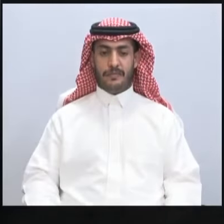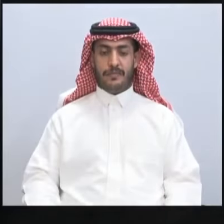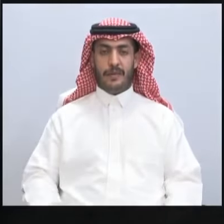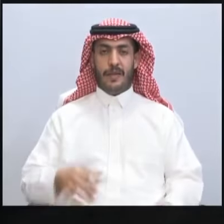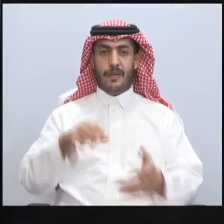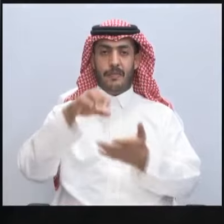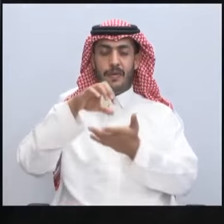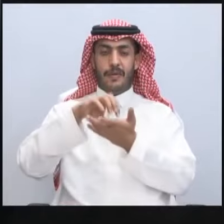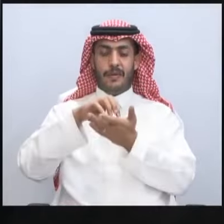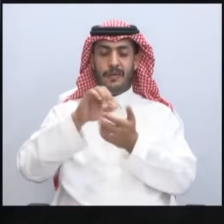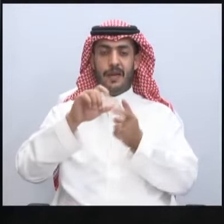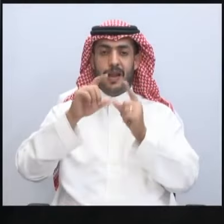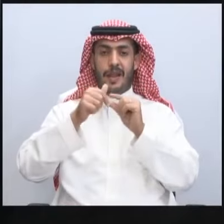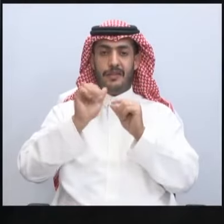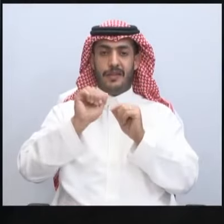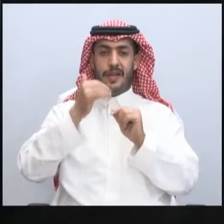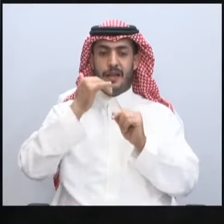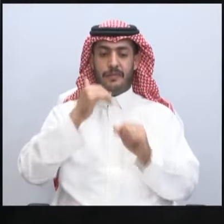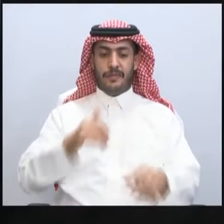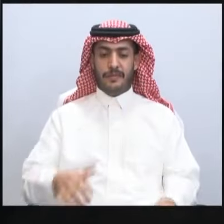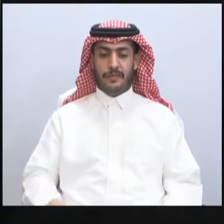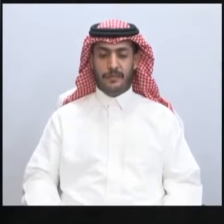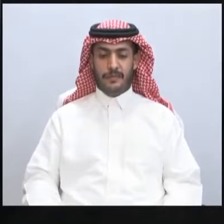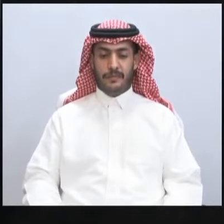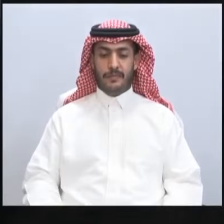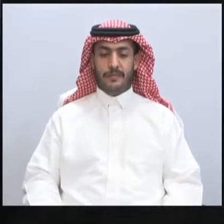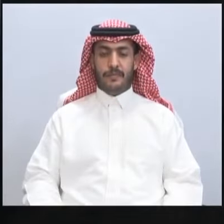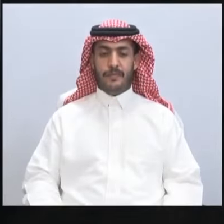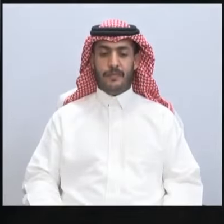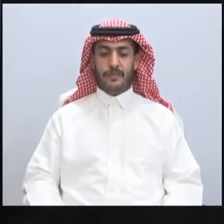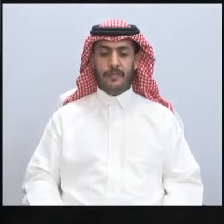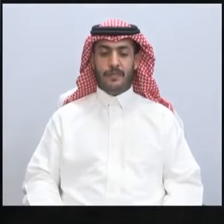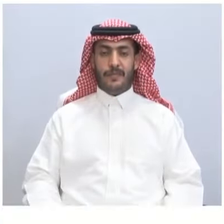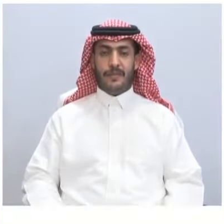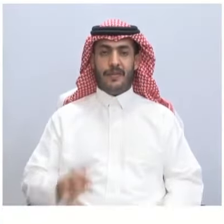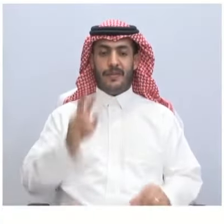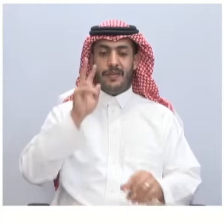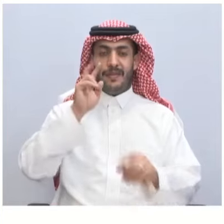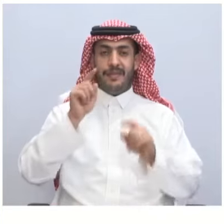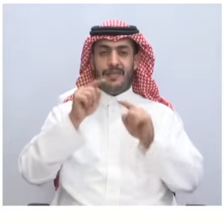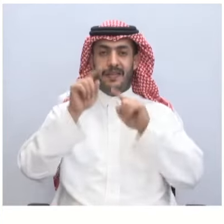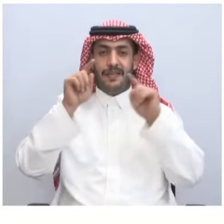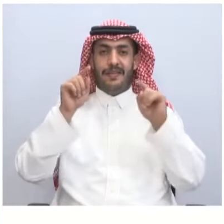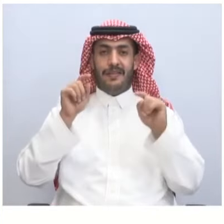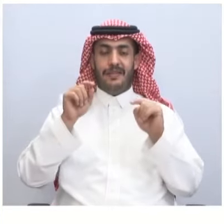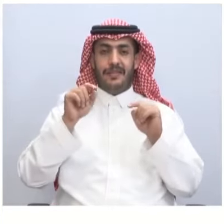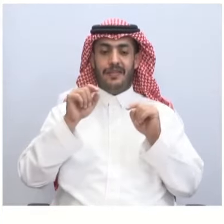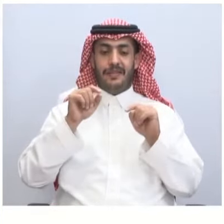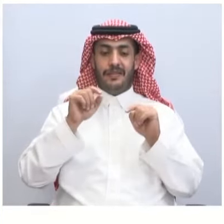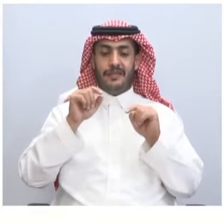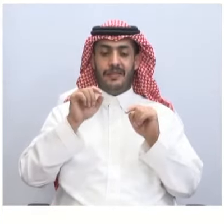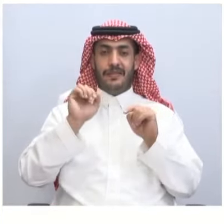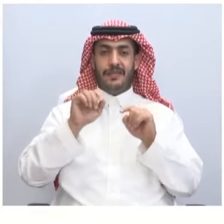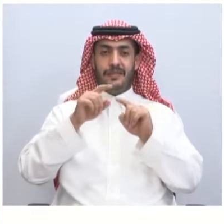التعاون لدول الخليج العربي لدينا هنا خريطه شبه